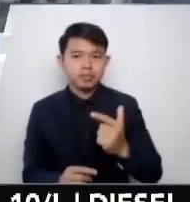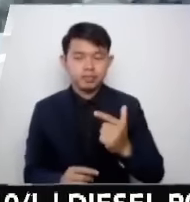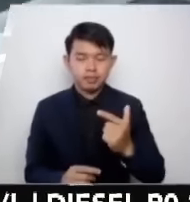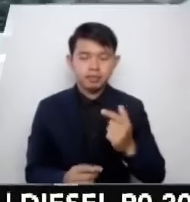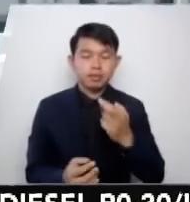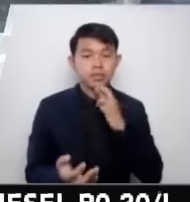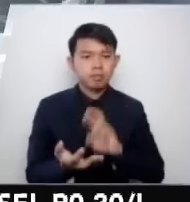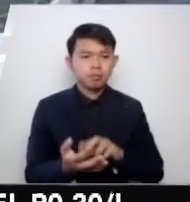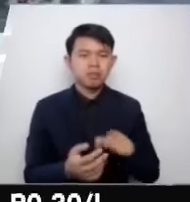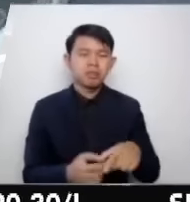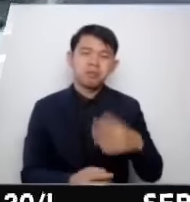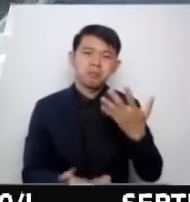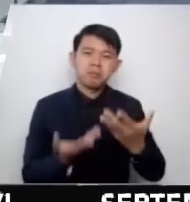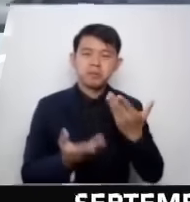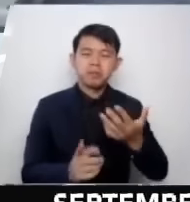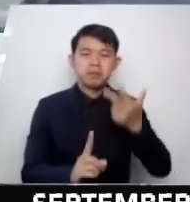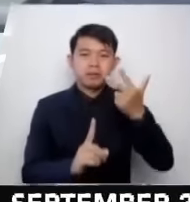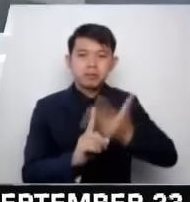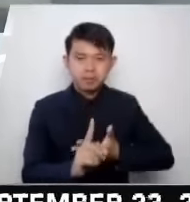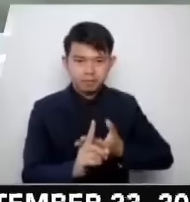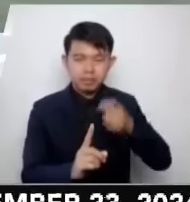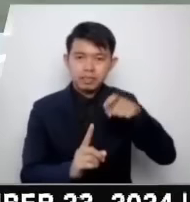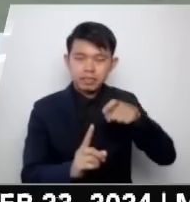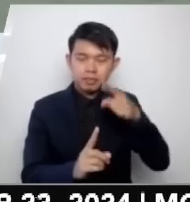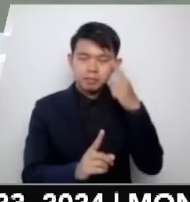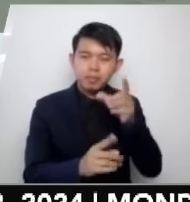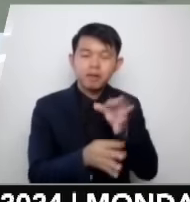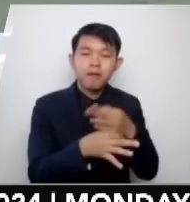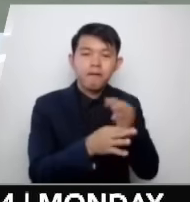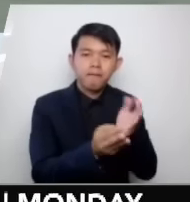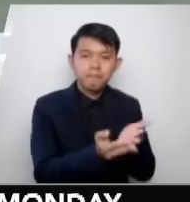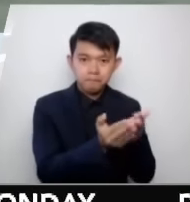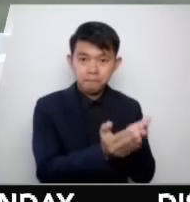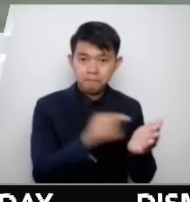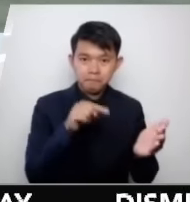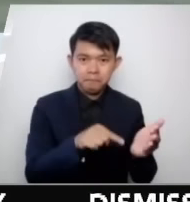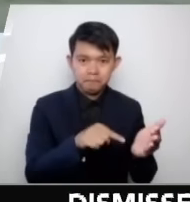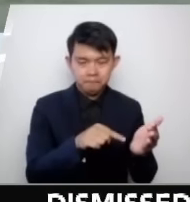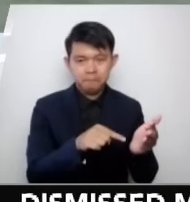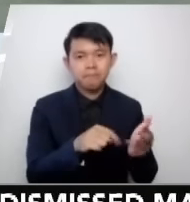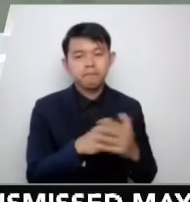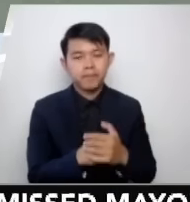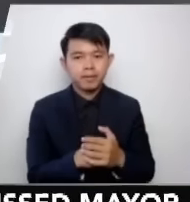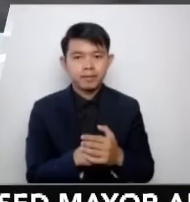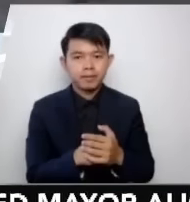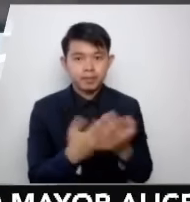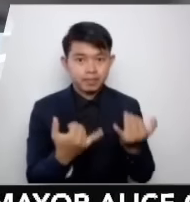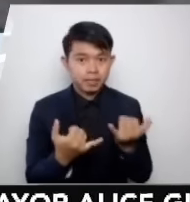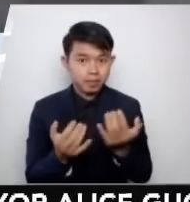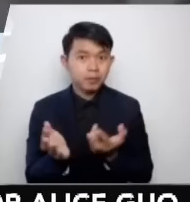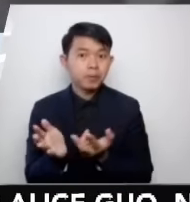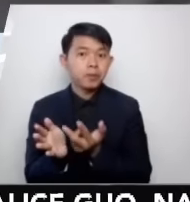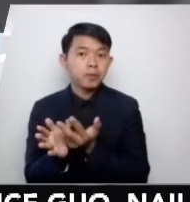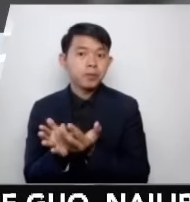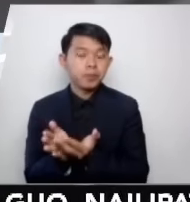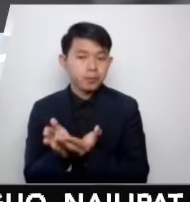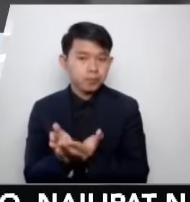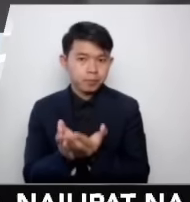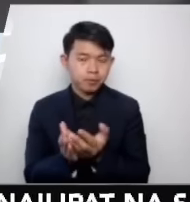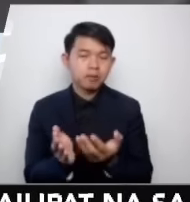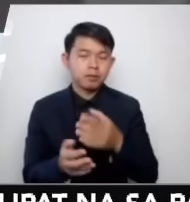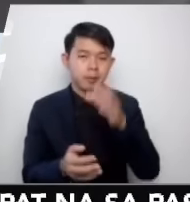2 hanggang 3 buwan ang kakailanganin para makumpuni ang BRP Teresa Magbanua na nakadaong ngayon sa Danao, Cebu. Unang inaayos ang